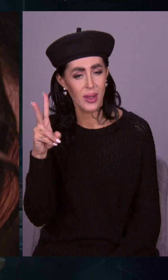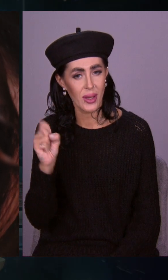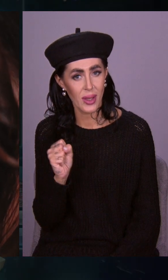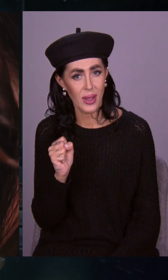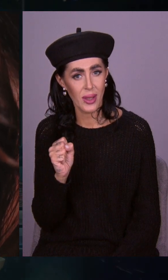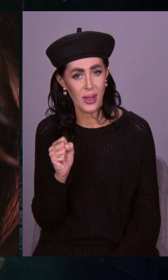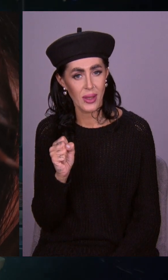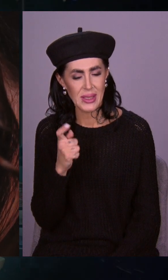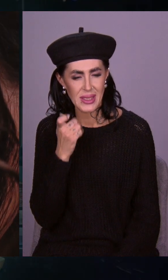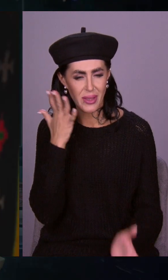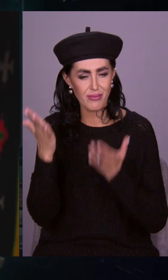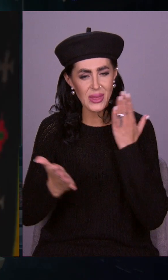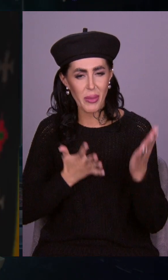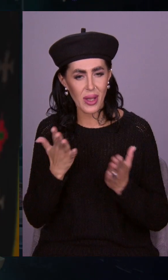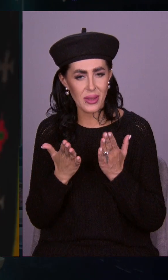Забаганки.